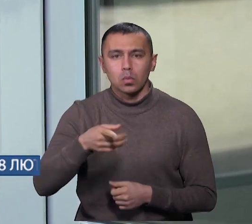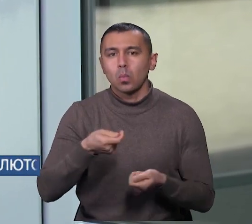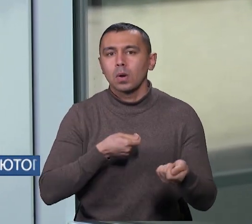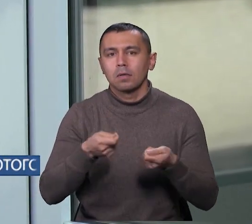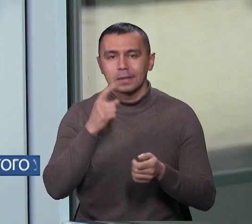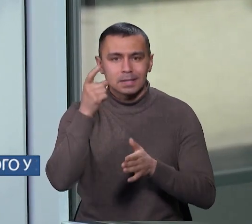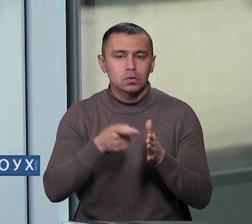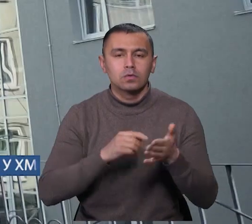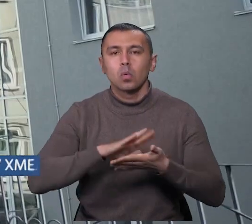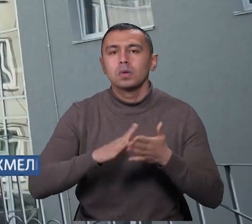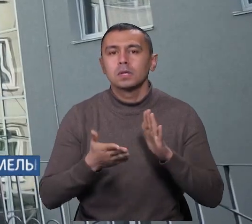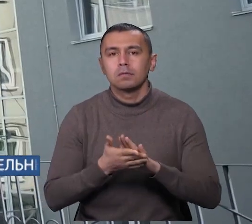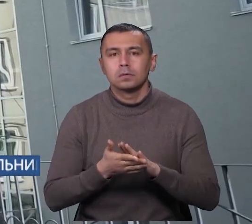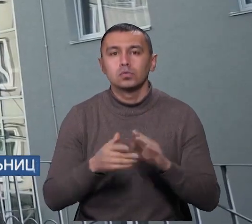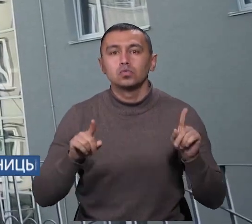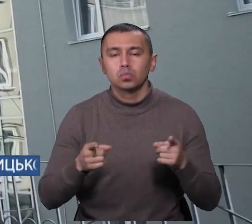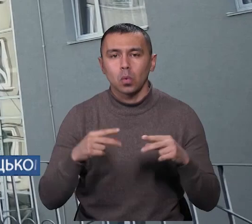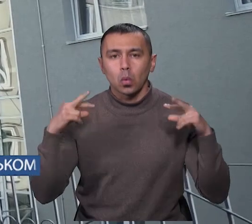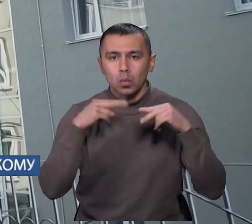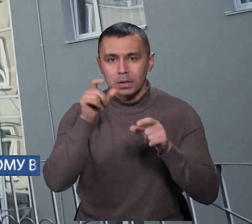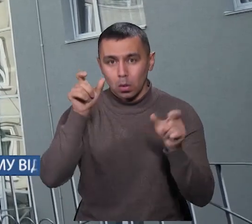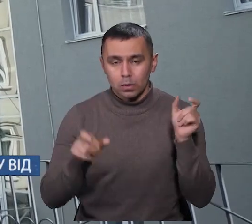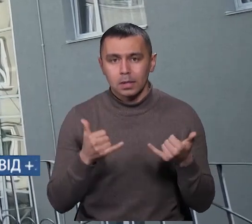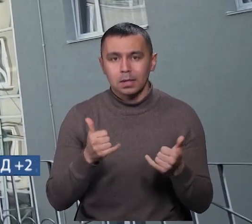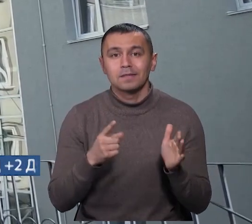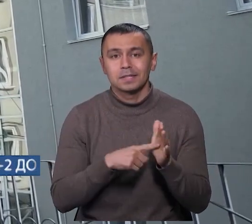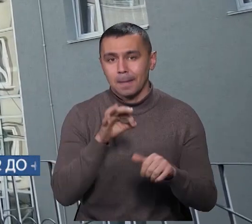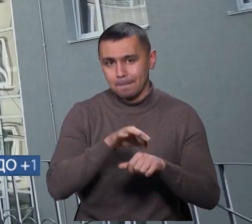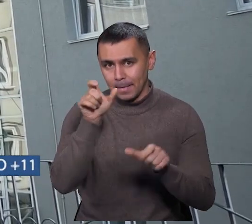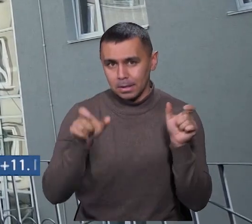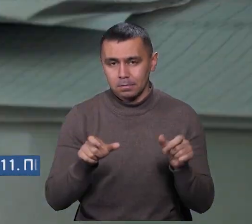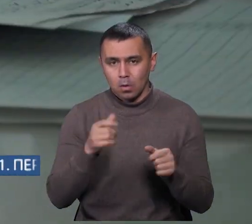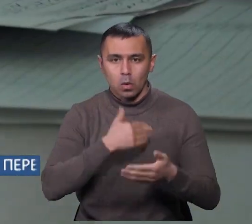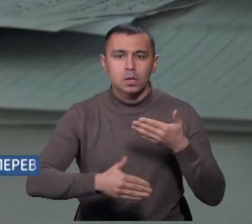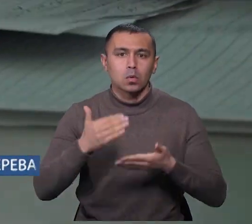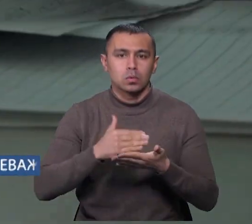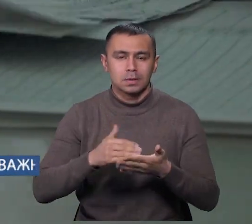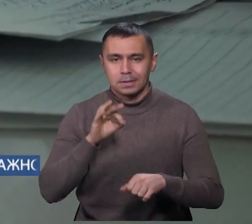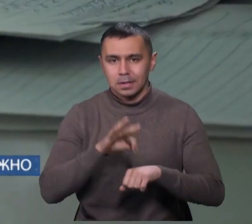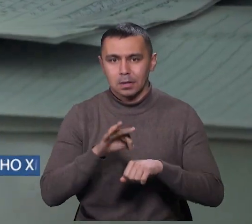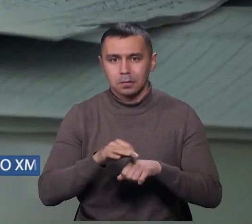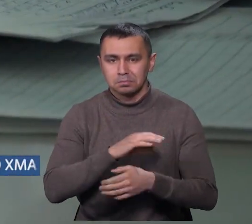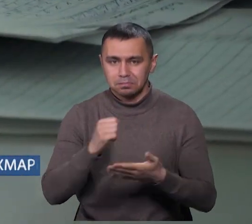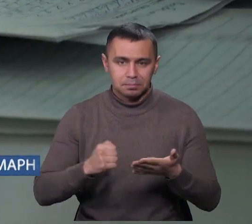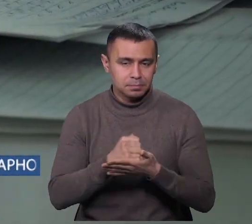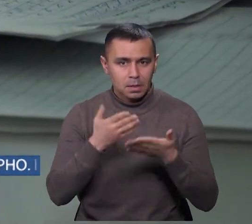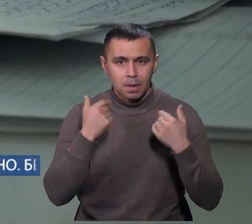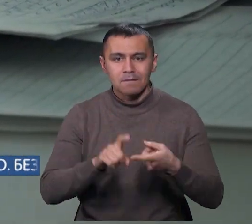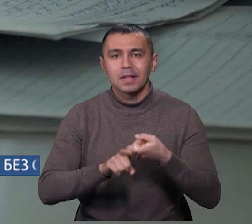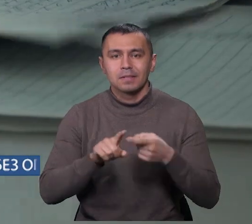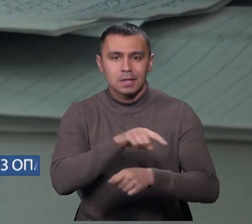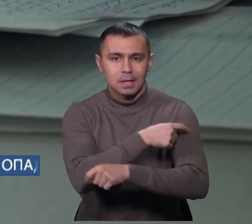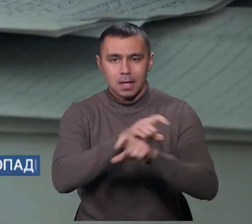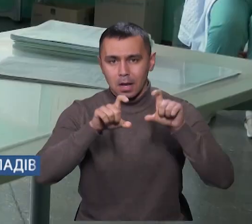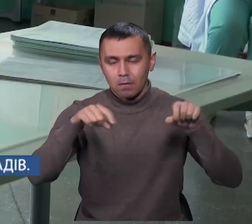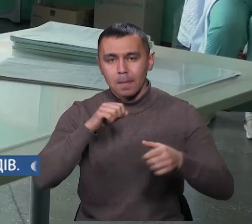управління з'ясовують обставини, за яких отруїлися люди. Наразі у 6 пацієнтів остаточний діагноз ще не встановлено. В інфекційній лікарні